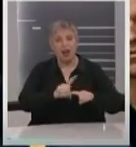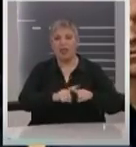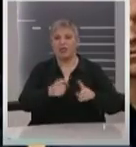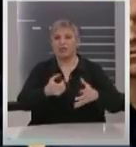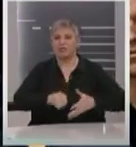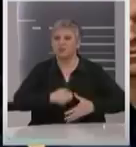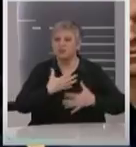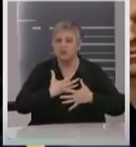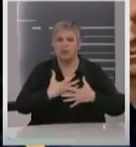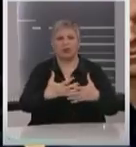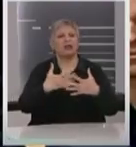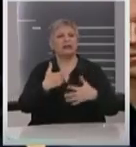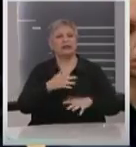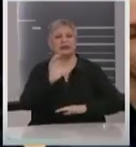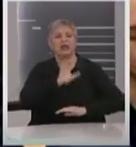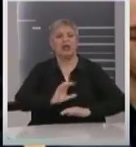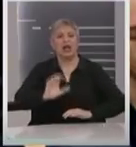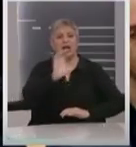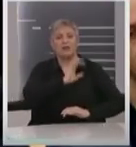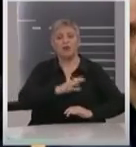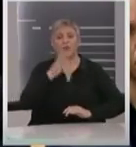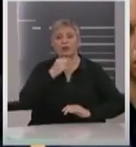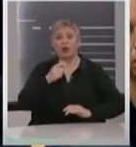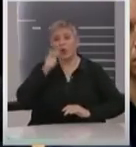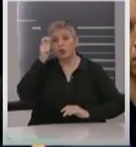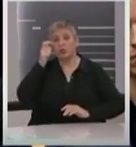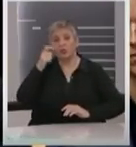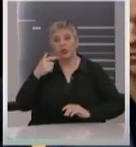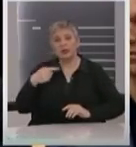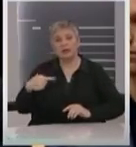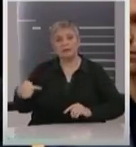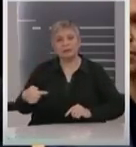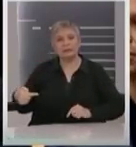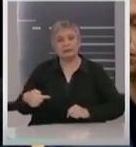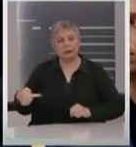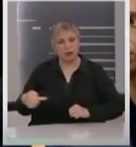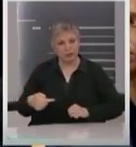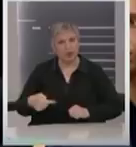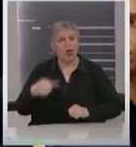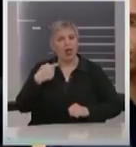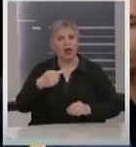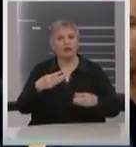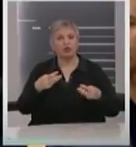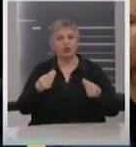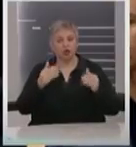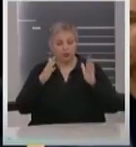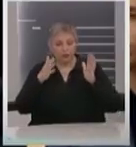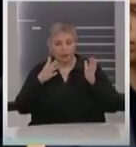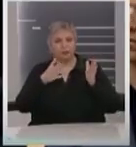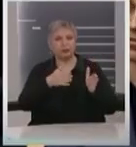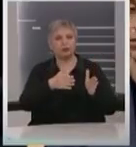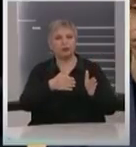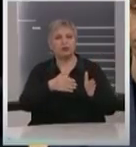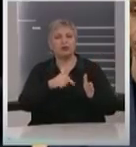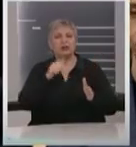σώμα της στην Ευρώπη για να διασφαλιστεί από τον τουρκικό κίνδυνο, ακριβώς ο ευρωπαϊκός τους προσανατολισμός θα μεταβληθεί σε όργανο